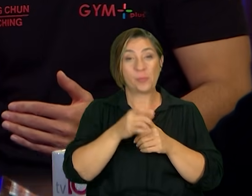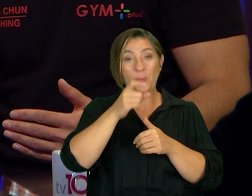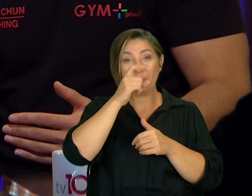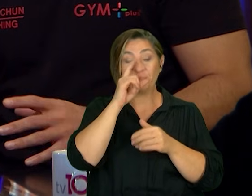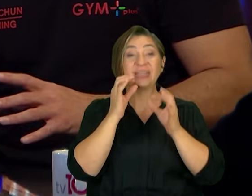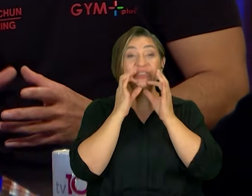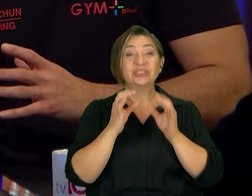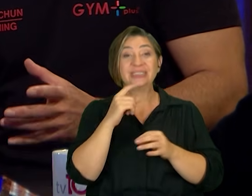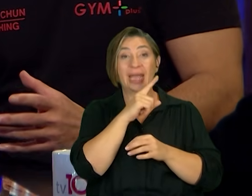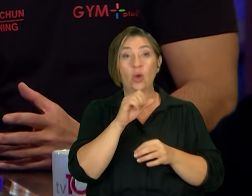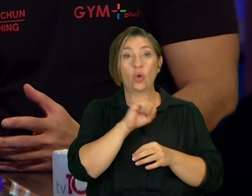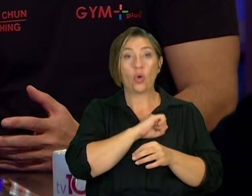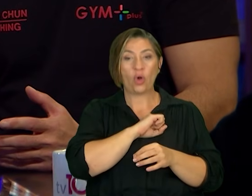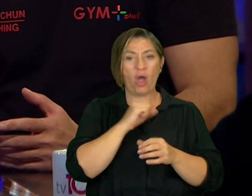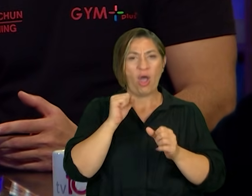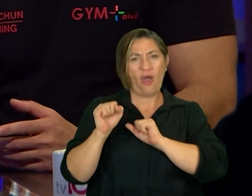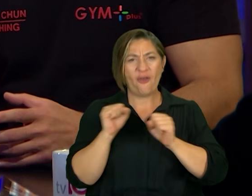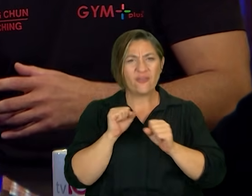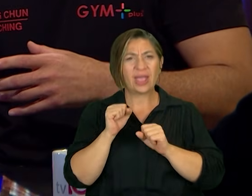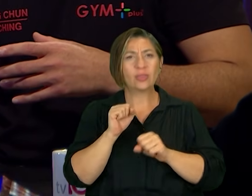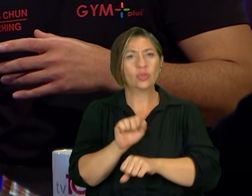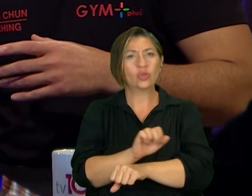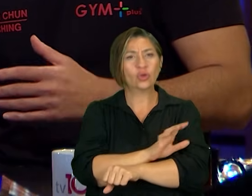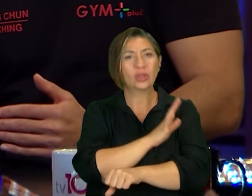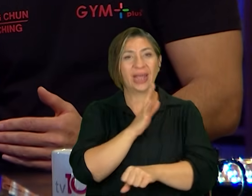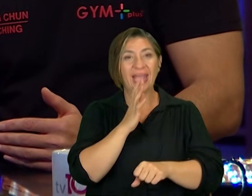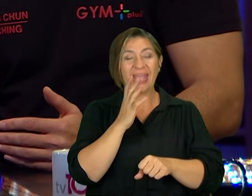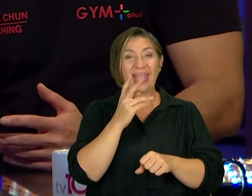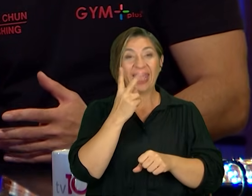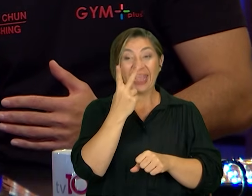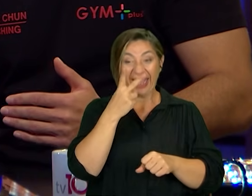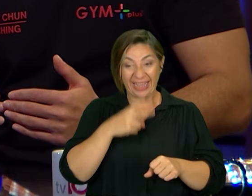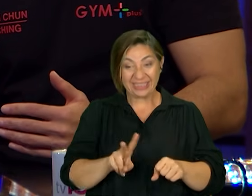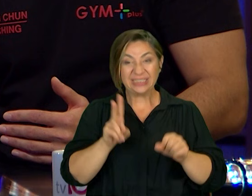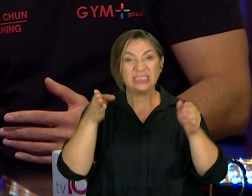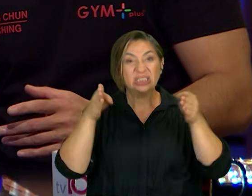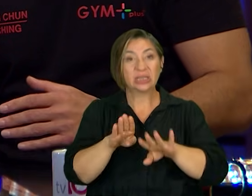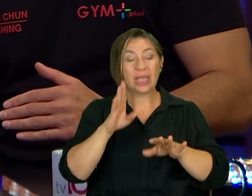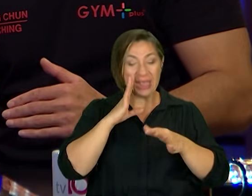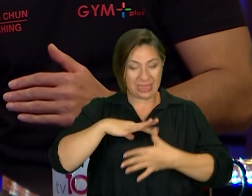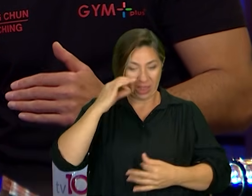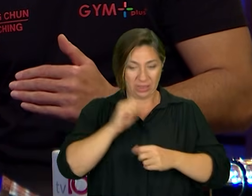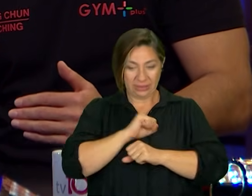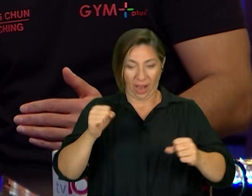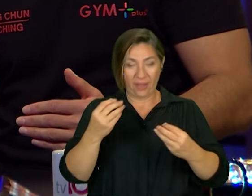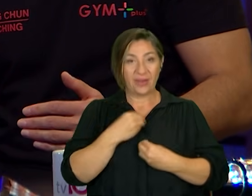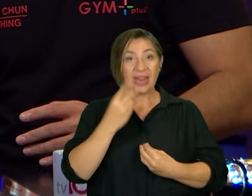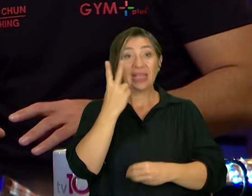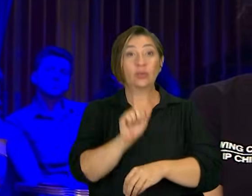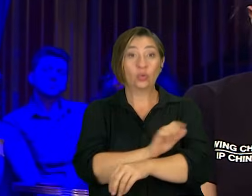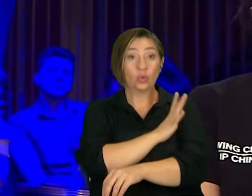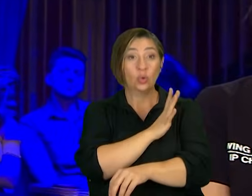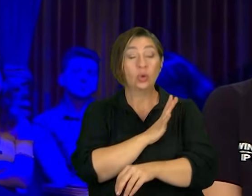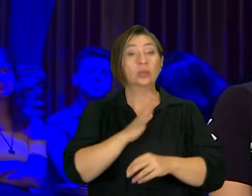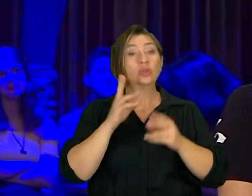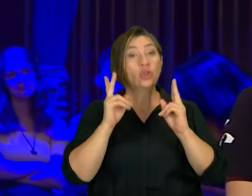Bey, Çinliler korku ve öfke gibi duygulara ikiz yıkıcılar diyorlar. Yani insan vücuduna zarar veren en önemli iki duygu. Hmm.